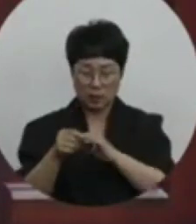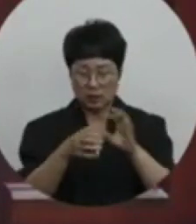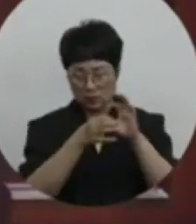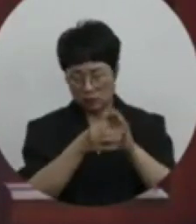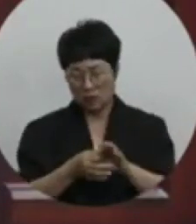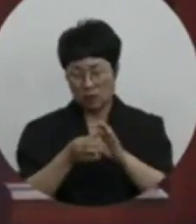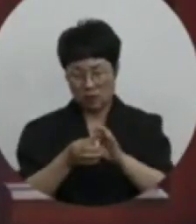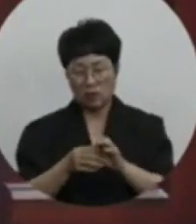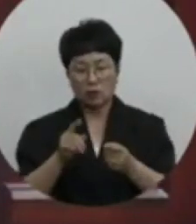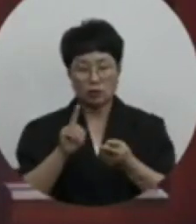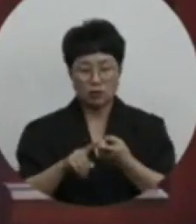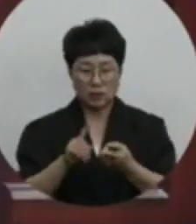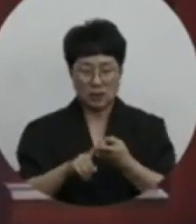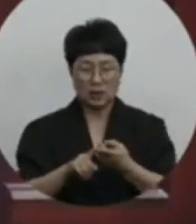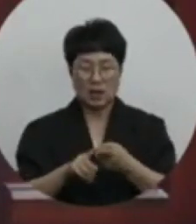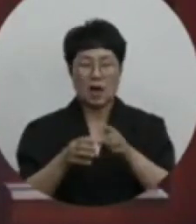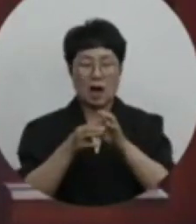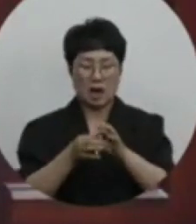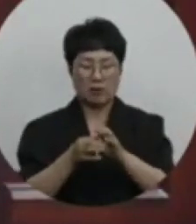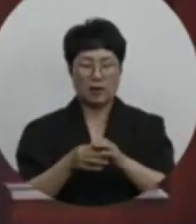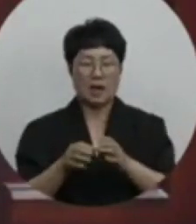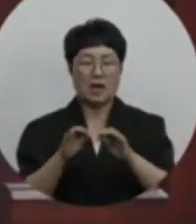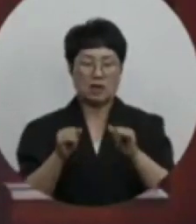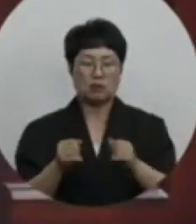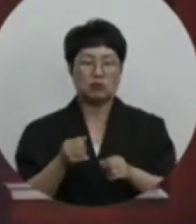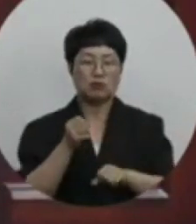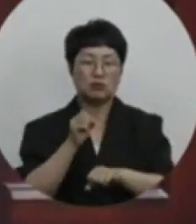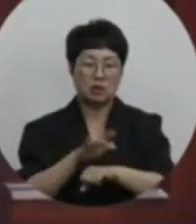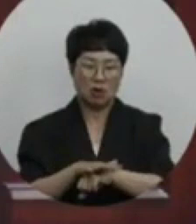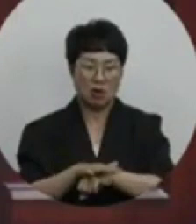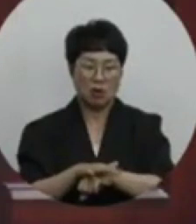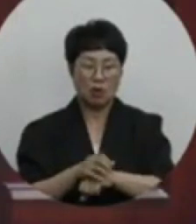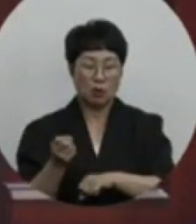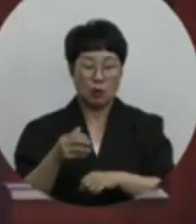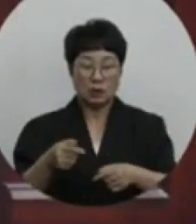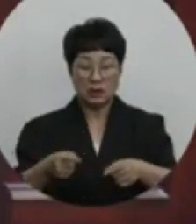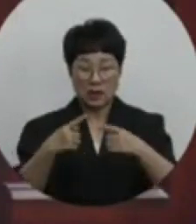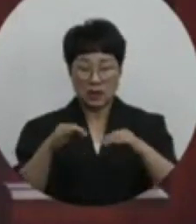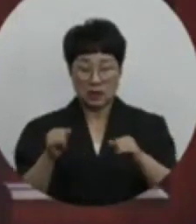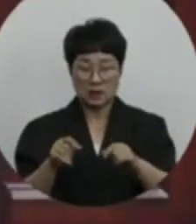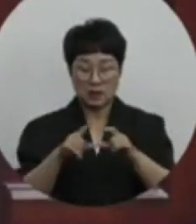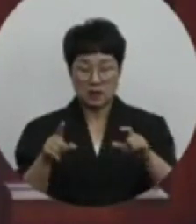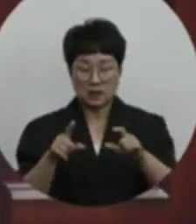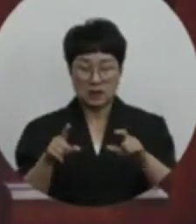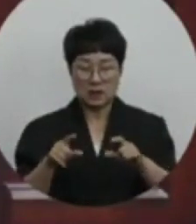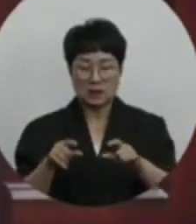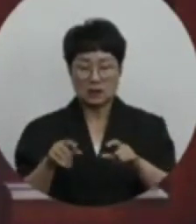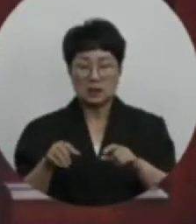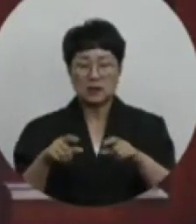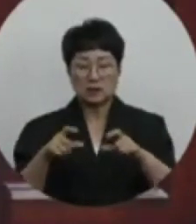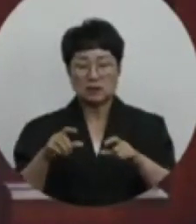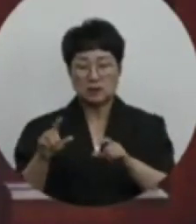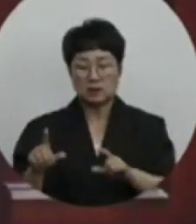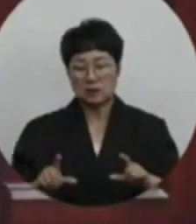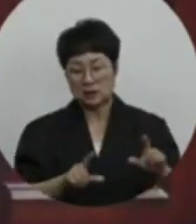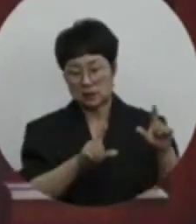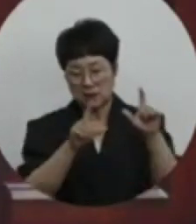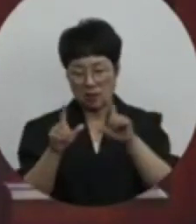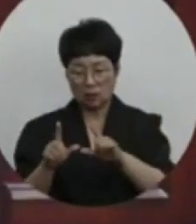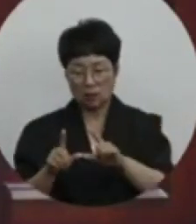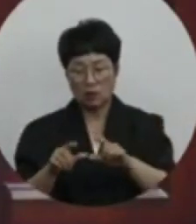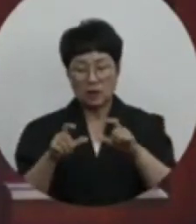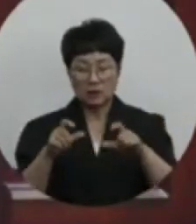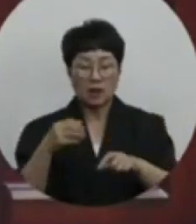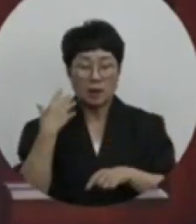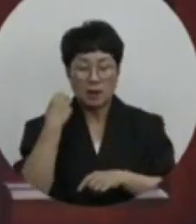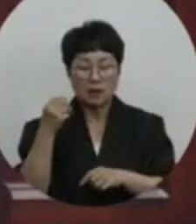지속적인 관계를 유지하는 관계 인구형, 그리고 참가자들이 일상을 지역에서 지내며 지역의 매력을 느낄 수